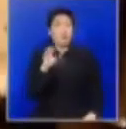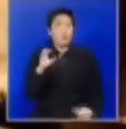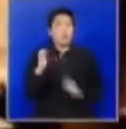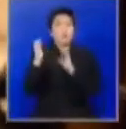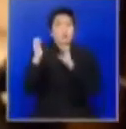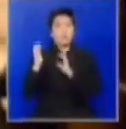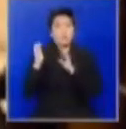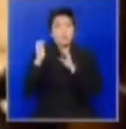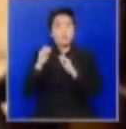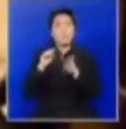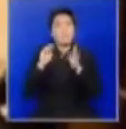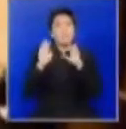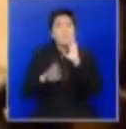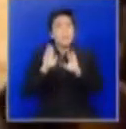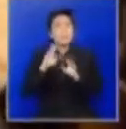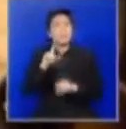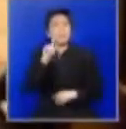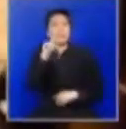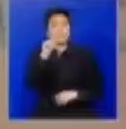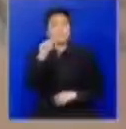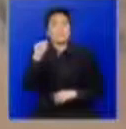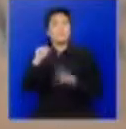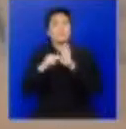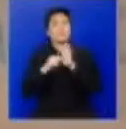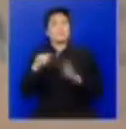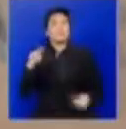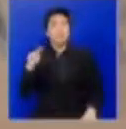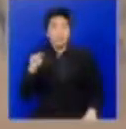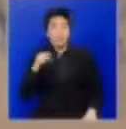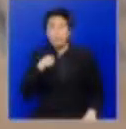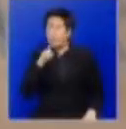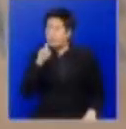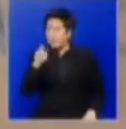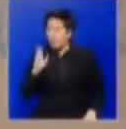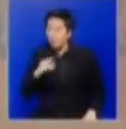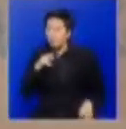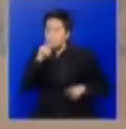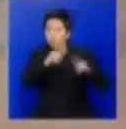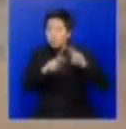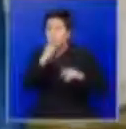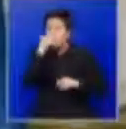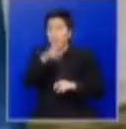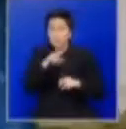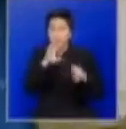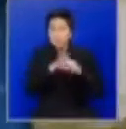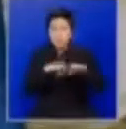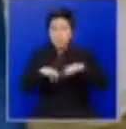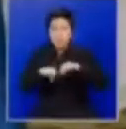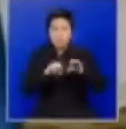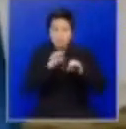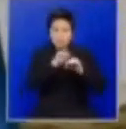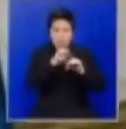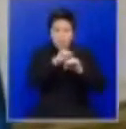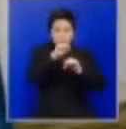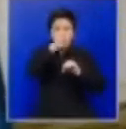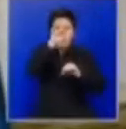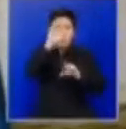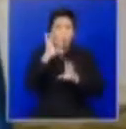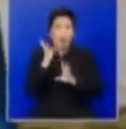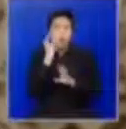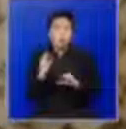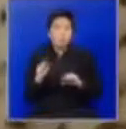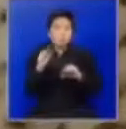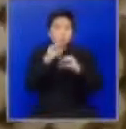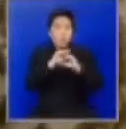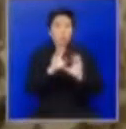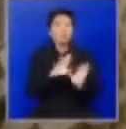อบหรือว่า20ตันเป็นอย่างน้อยนะครับสอบถามผู้ดูแลก็บอกว่าในขั้นตอนการจัดเรียงกระสอบข้าวคนงานนำกระส